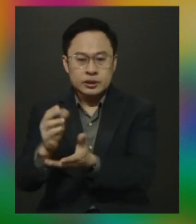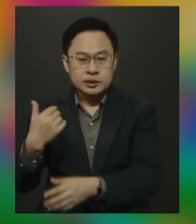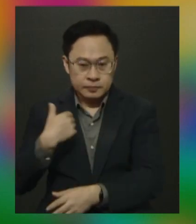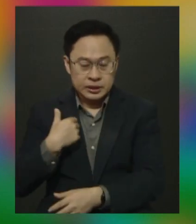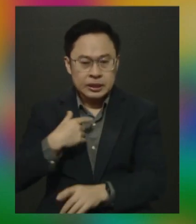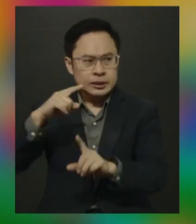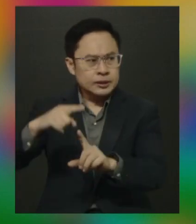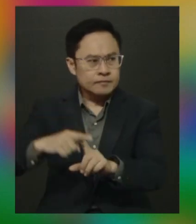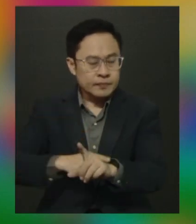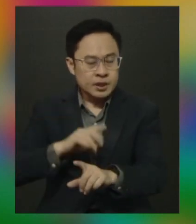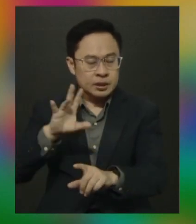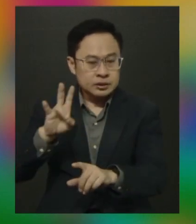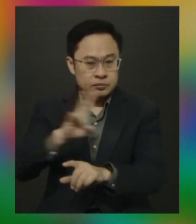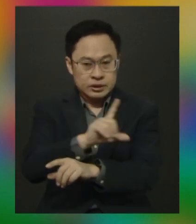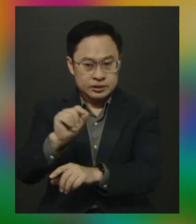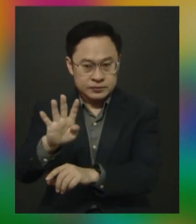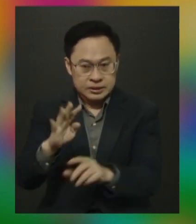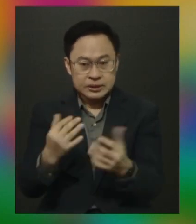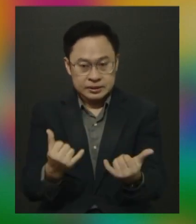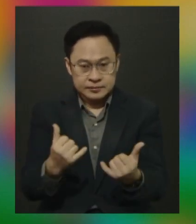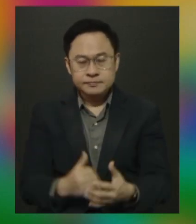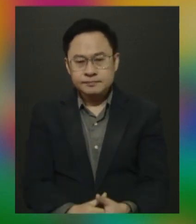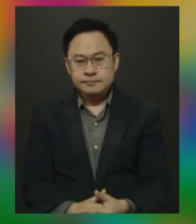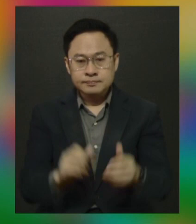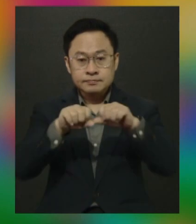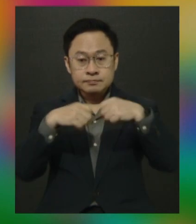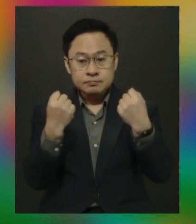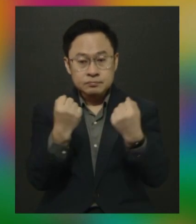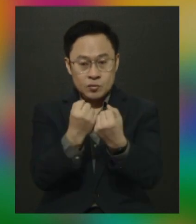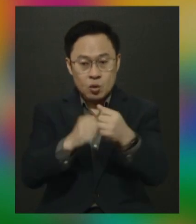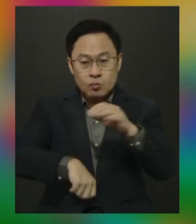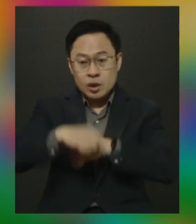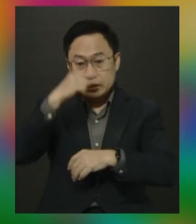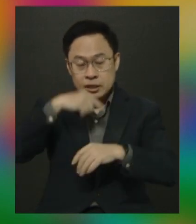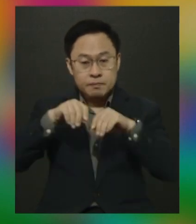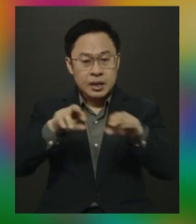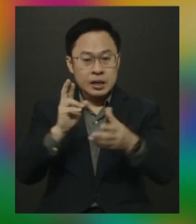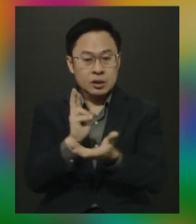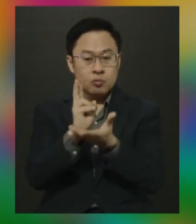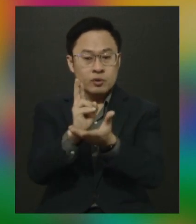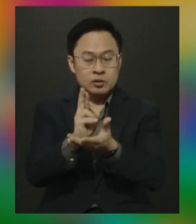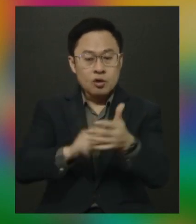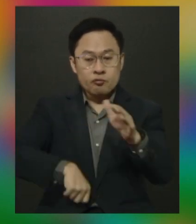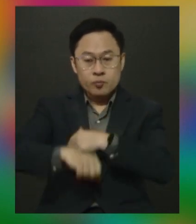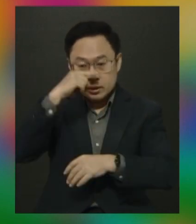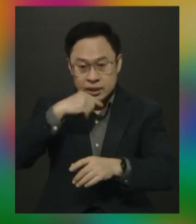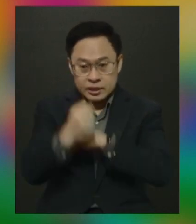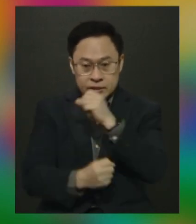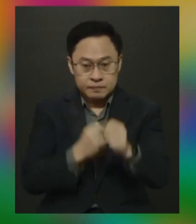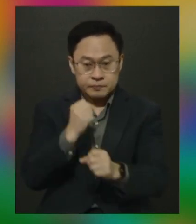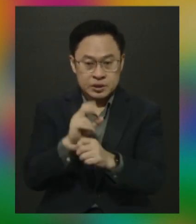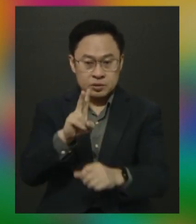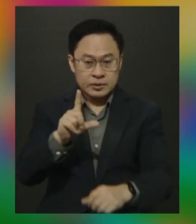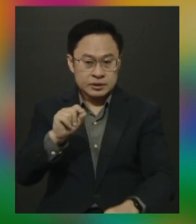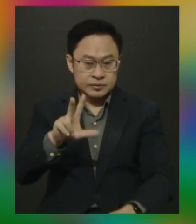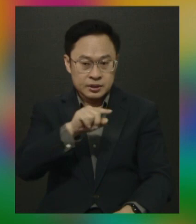สมาคมกีฬาฟุตบอลแห่งประเทศไทยนะครับได้เตรียมจัดงานประกาศเกียรติคุณครับในงาน FA Thailand Award 2023-24 นะครับเพื่อเ